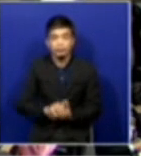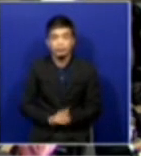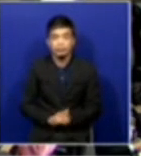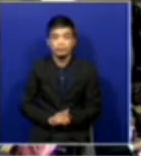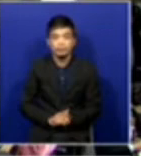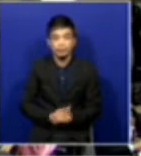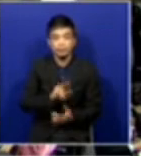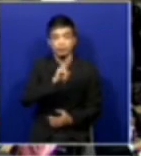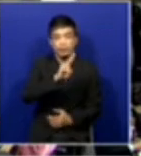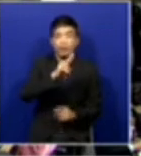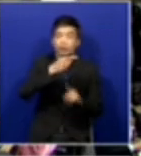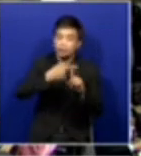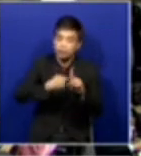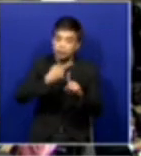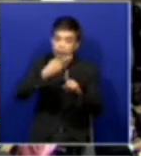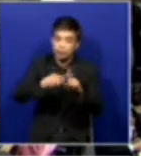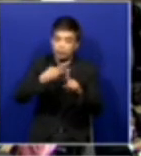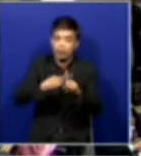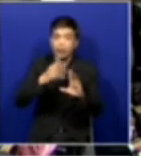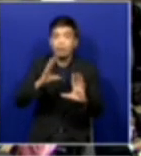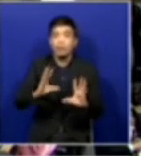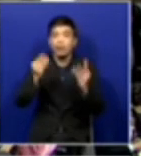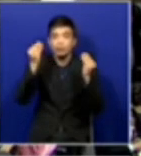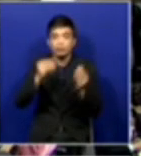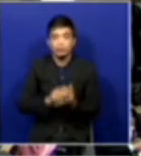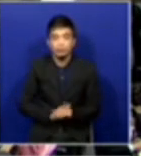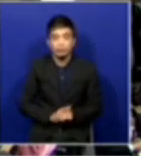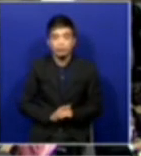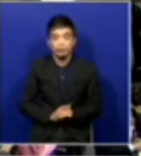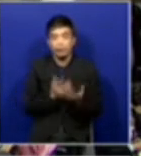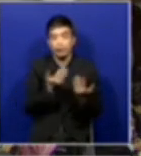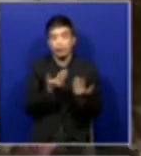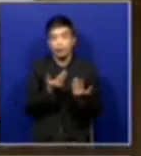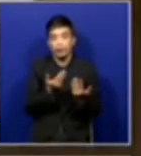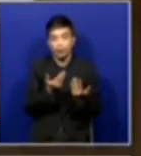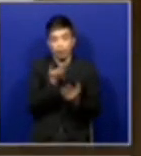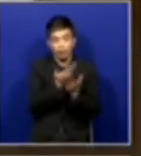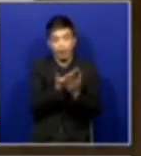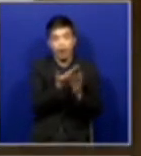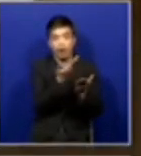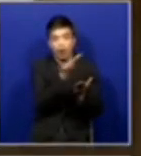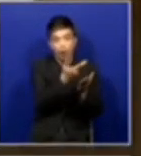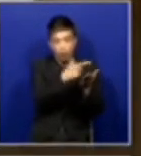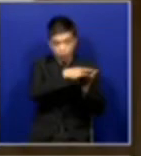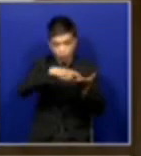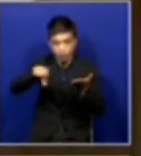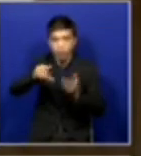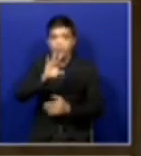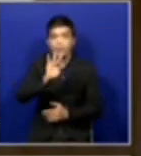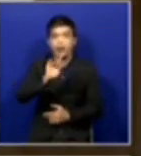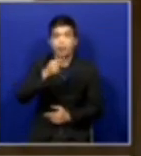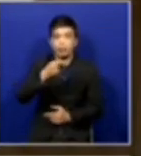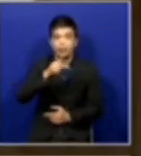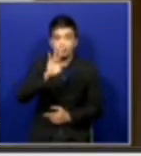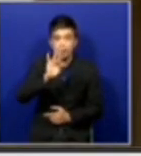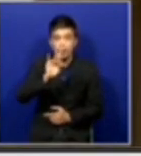ช้2-3 เดือนหมดไปเลยแล้วมาขอโอนงบประมาณโดย88,000 ล้าน